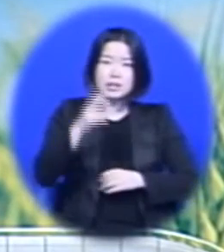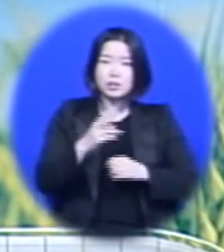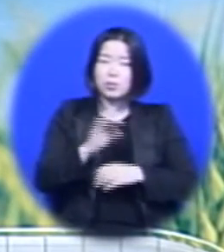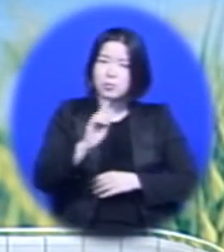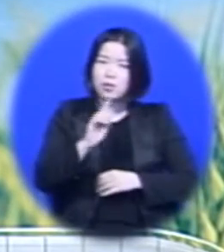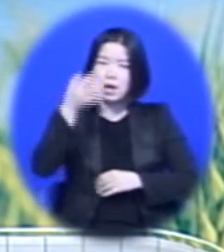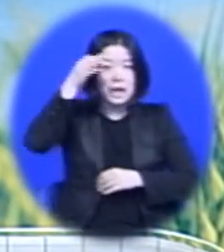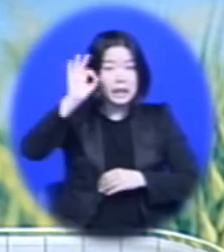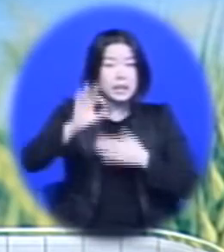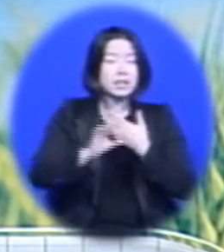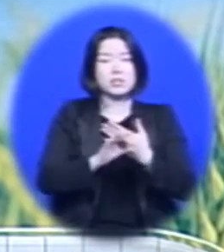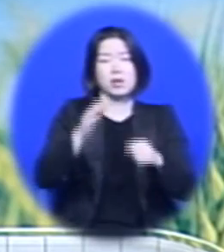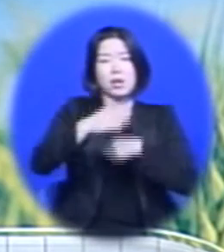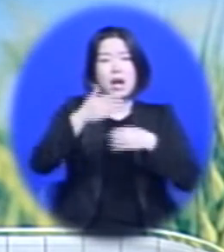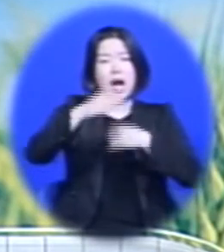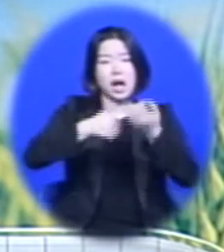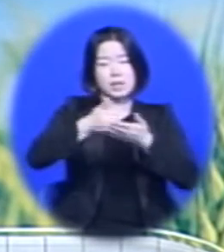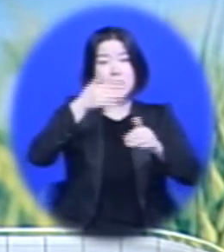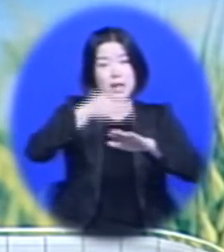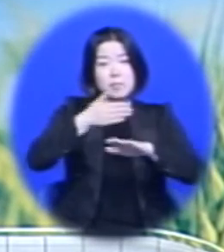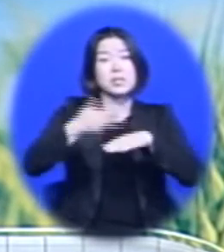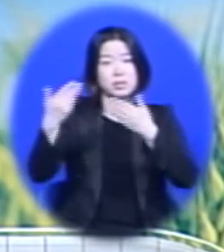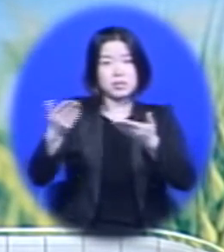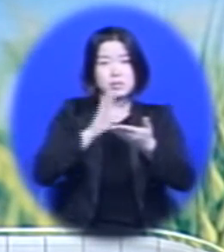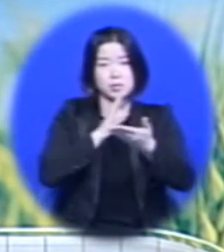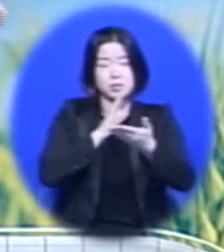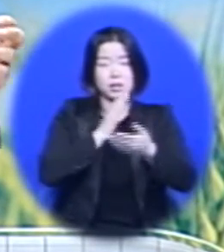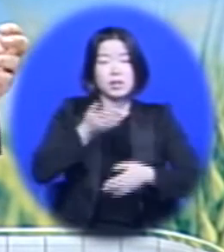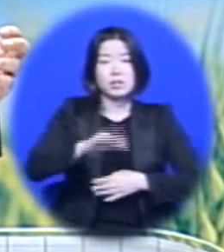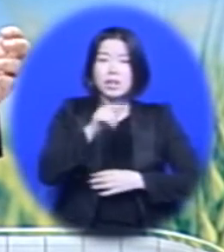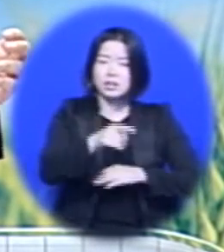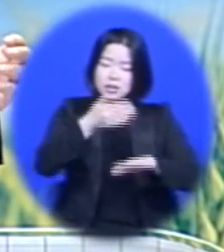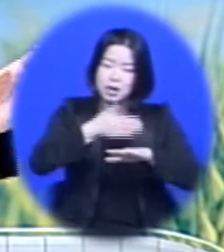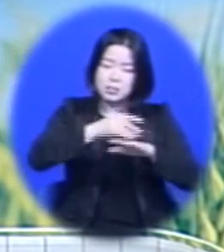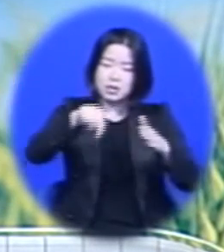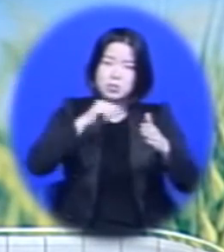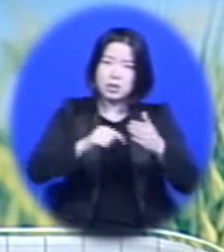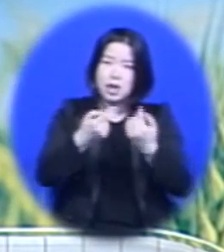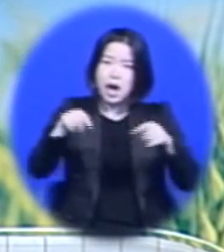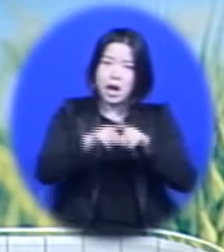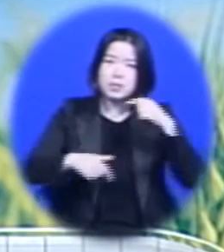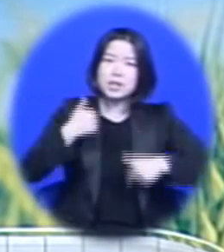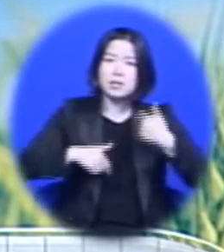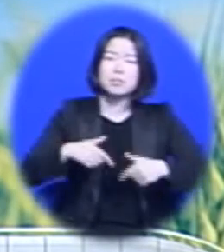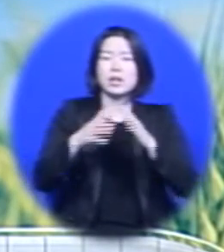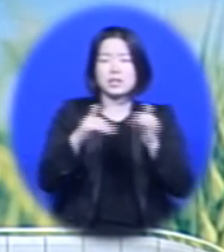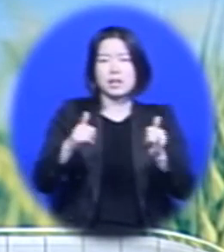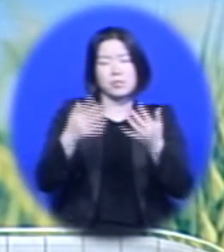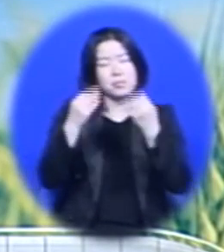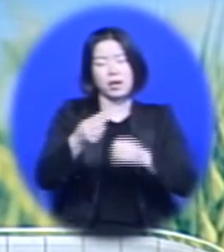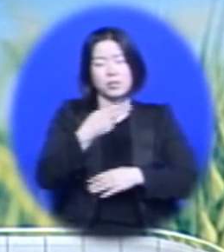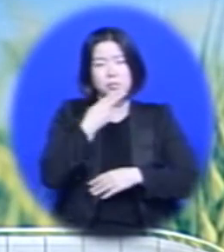무언가 깨달아지면 하나님께 감사를 드립니다. 그러나 그 감사 속에는 함께 기뻐할 사람들이 거의